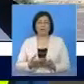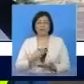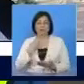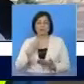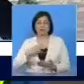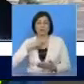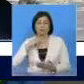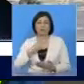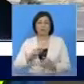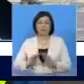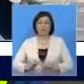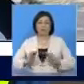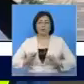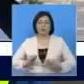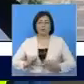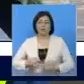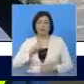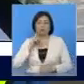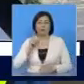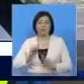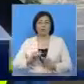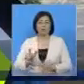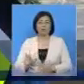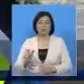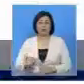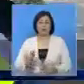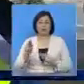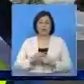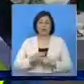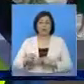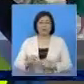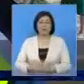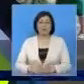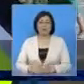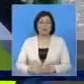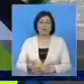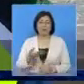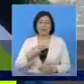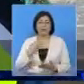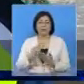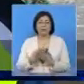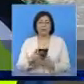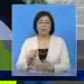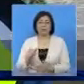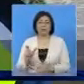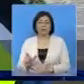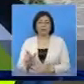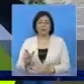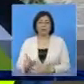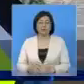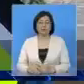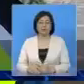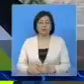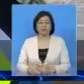внимание подростков, молодежи к воспитанию. Мы видим, как люди